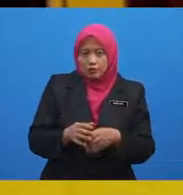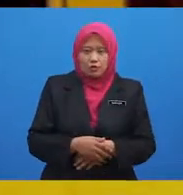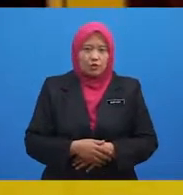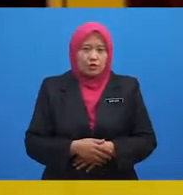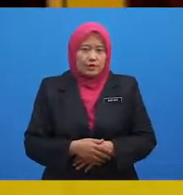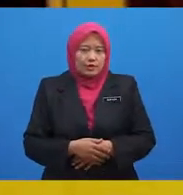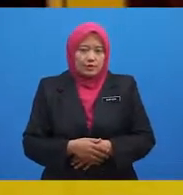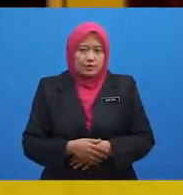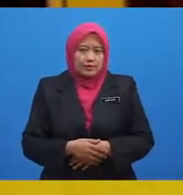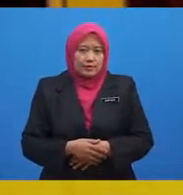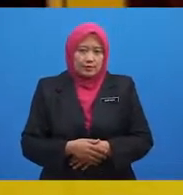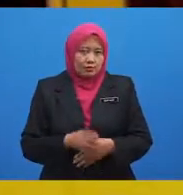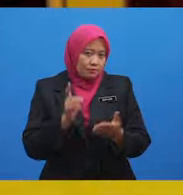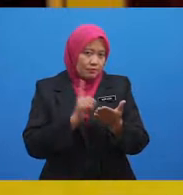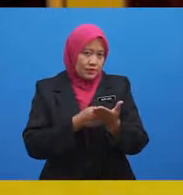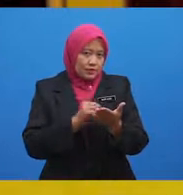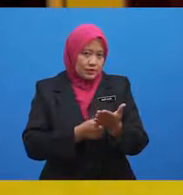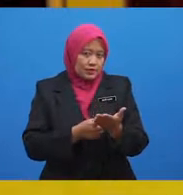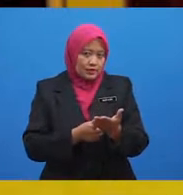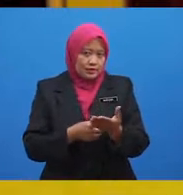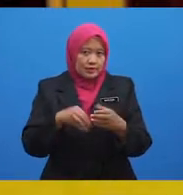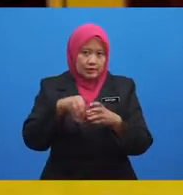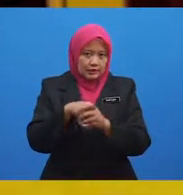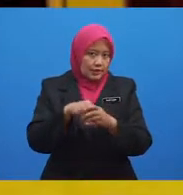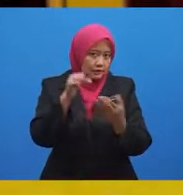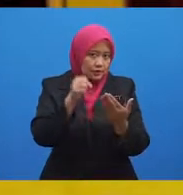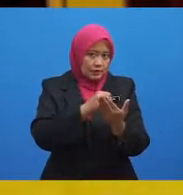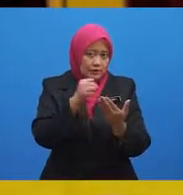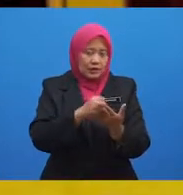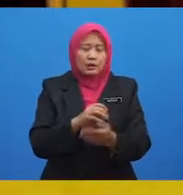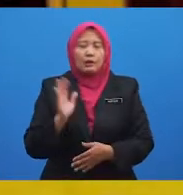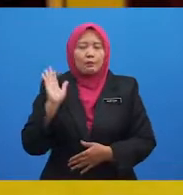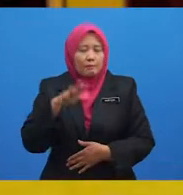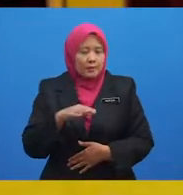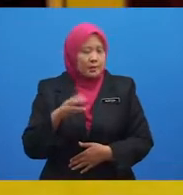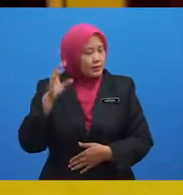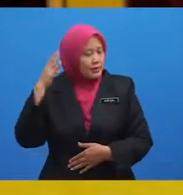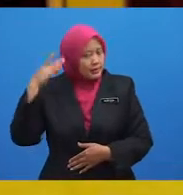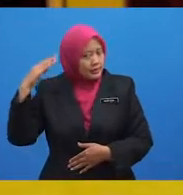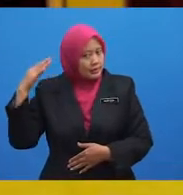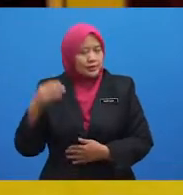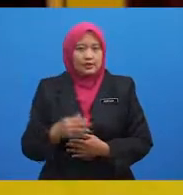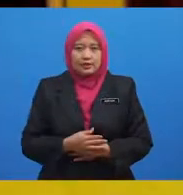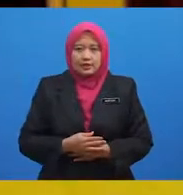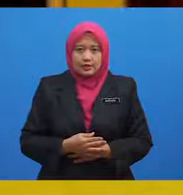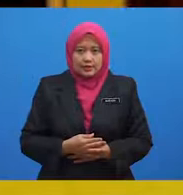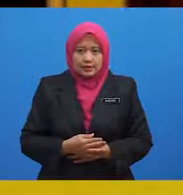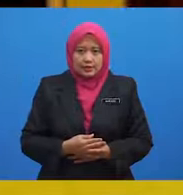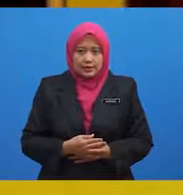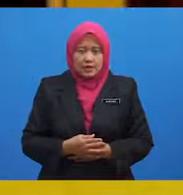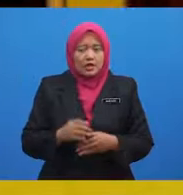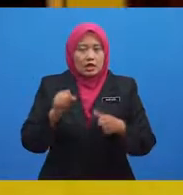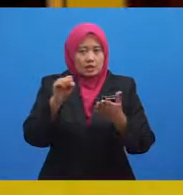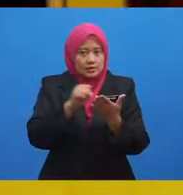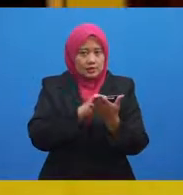tentang aspek komsas dalam seloka ini, marilah murid-murid dengarkan seloka berbuat istana